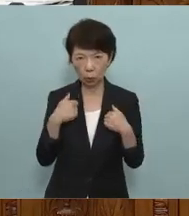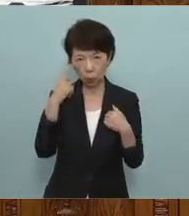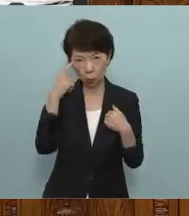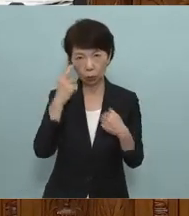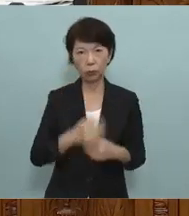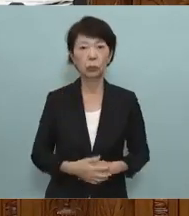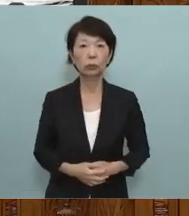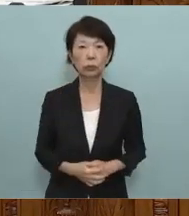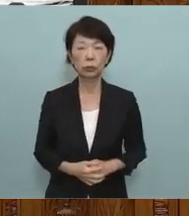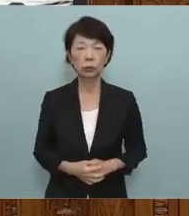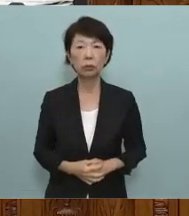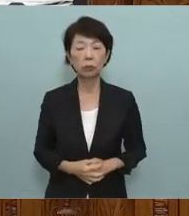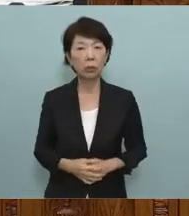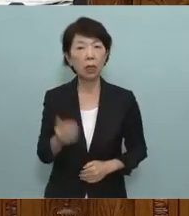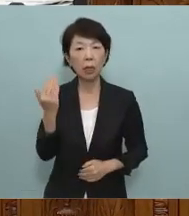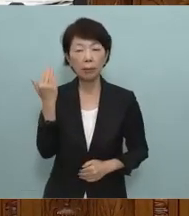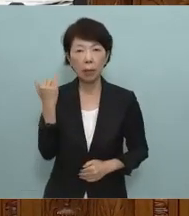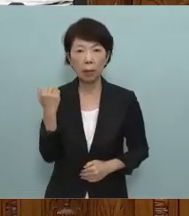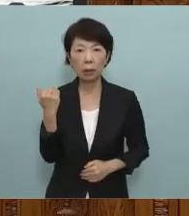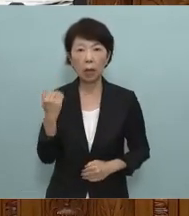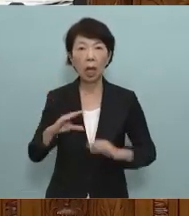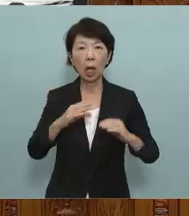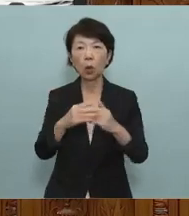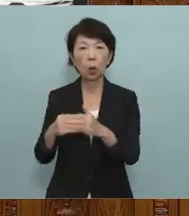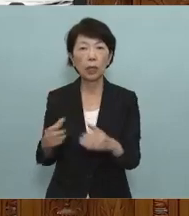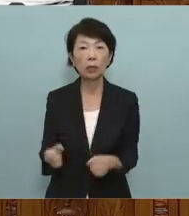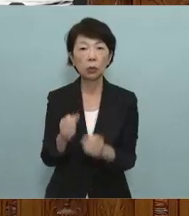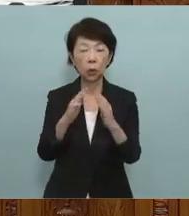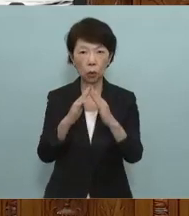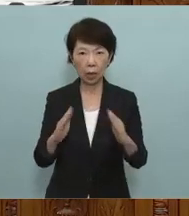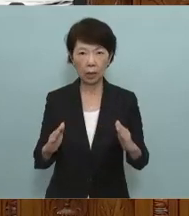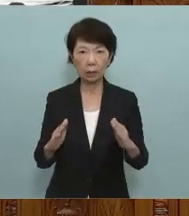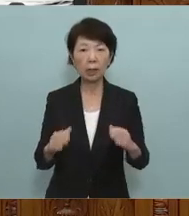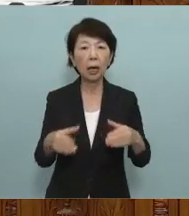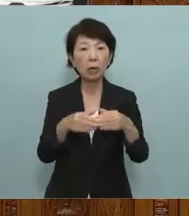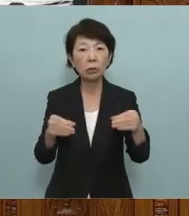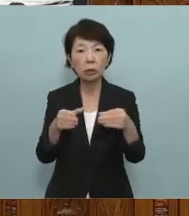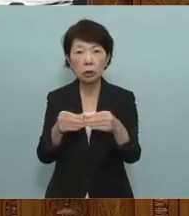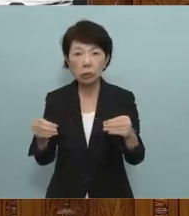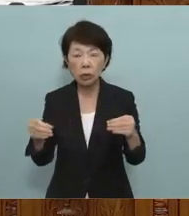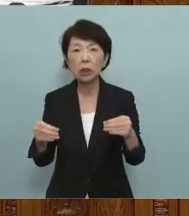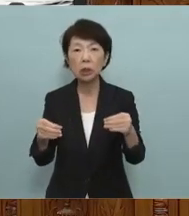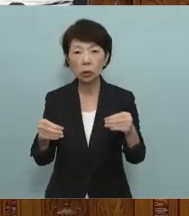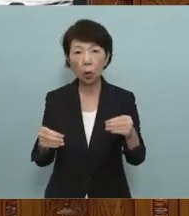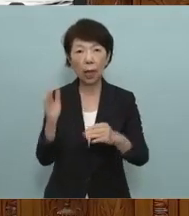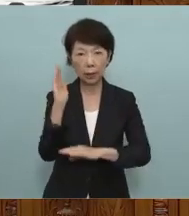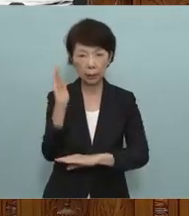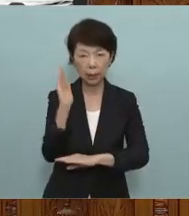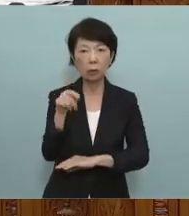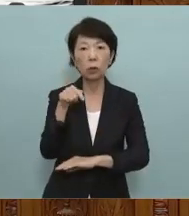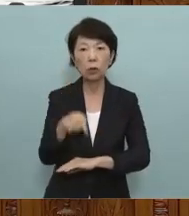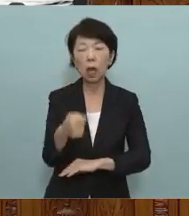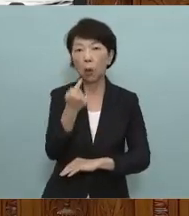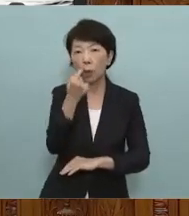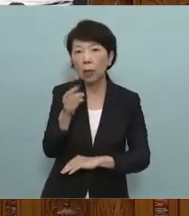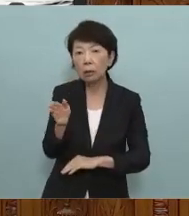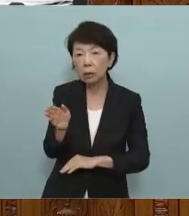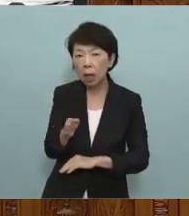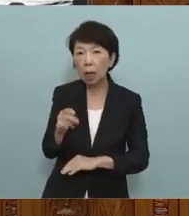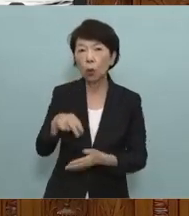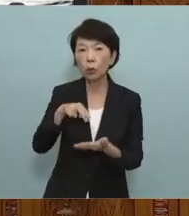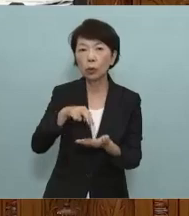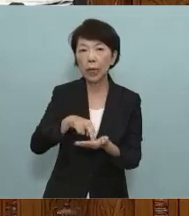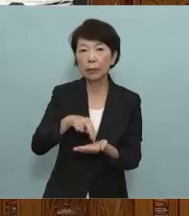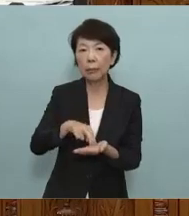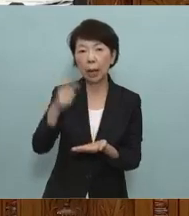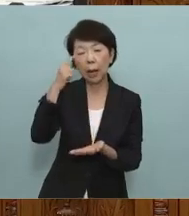考えます。先般の国連総会の各国の一般討論演説では、私からこうした立場を発